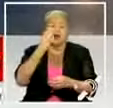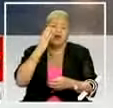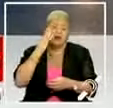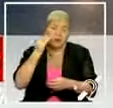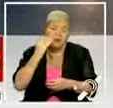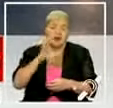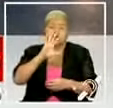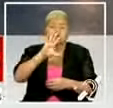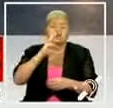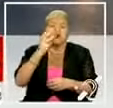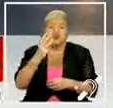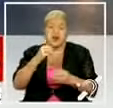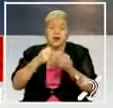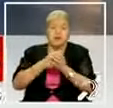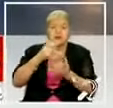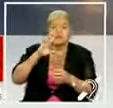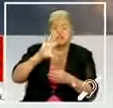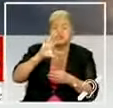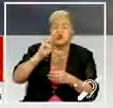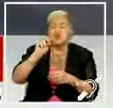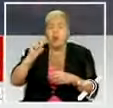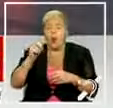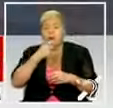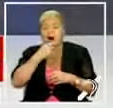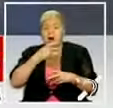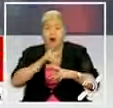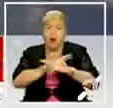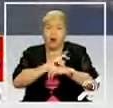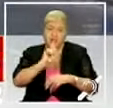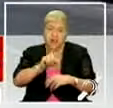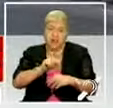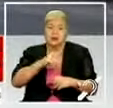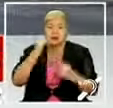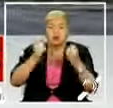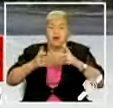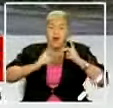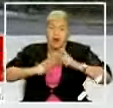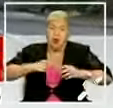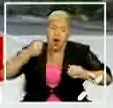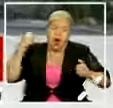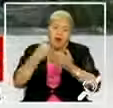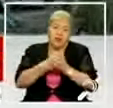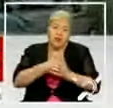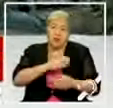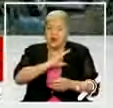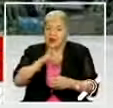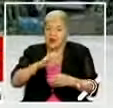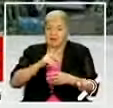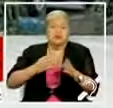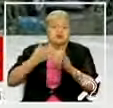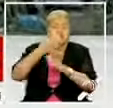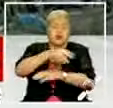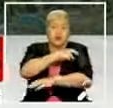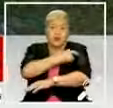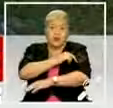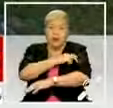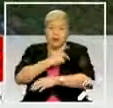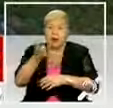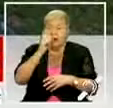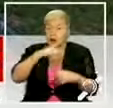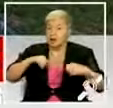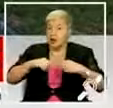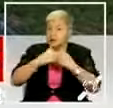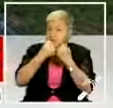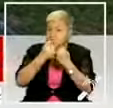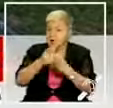între 53 și 58 de ani au murit pe loc. Șoferul a suferit mai multe traumatisme și a fost dus la spital. Un alt accident a avut